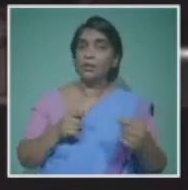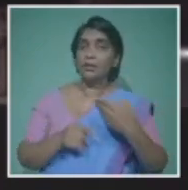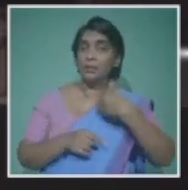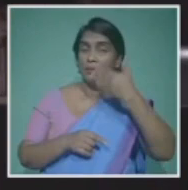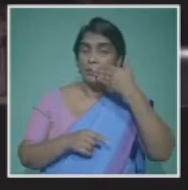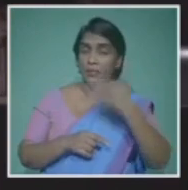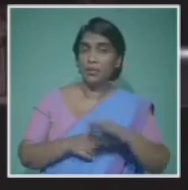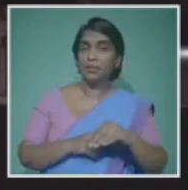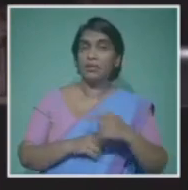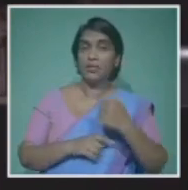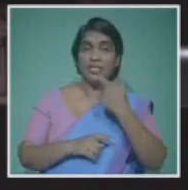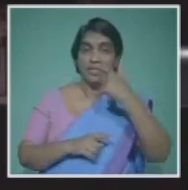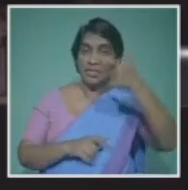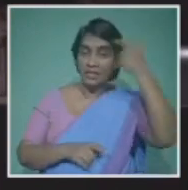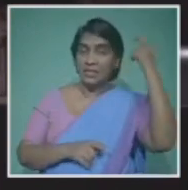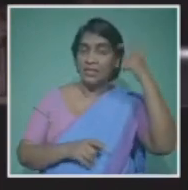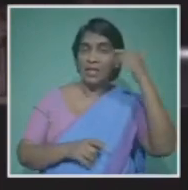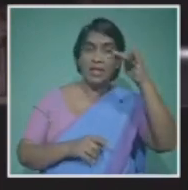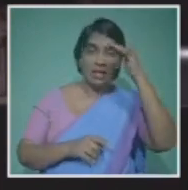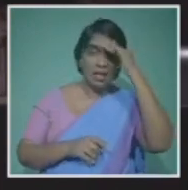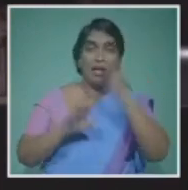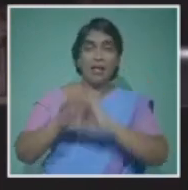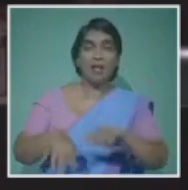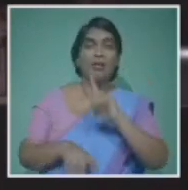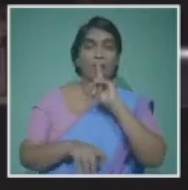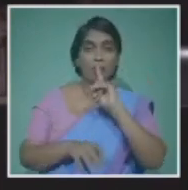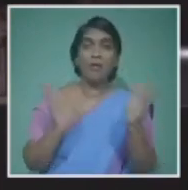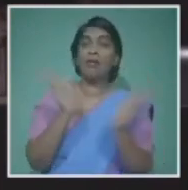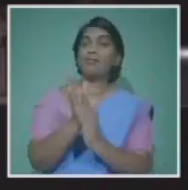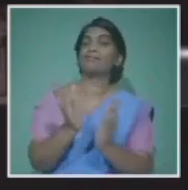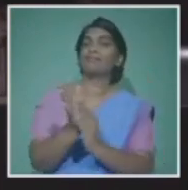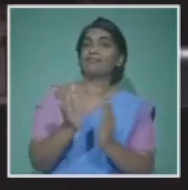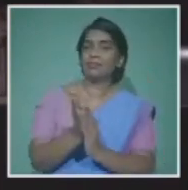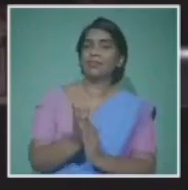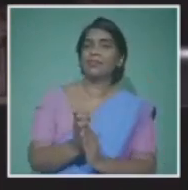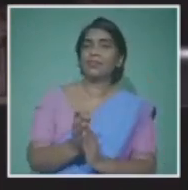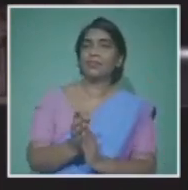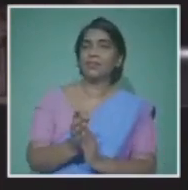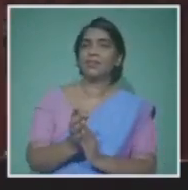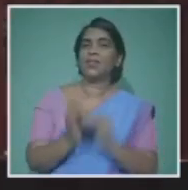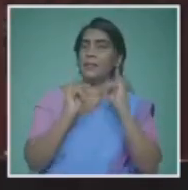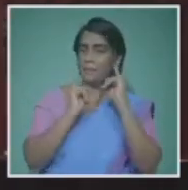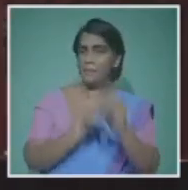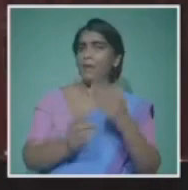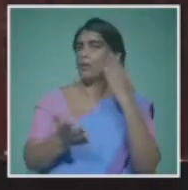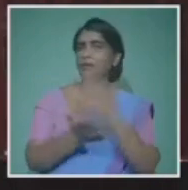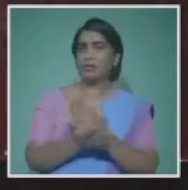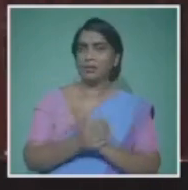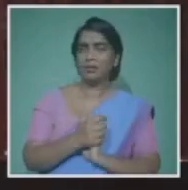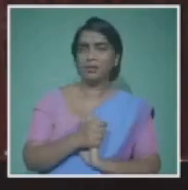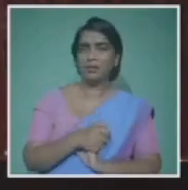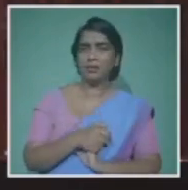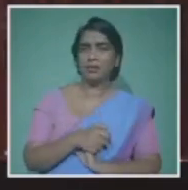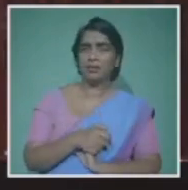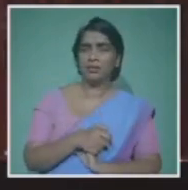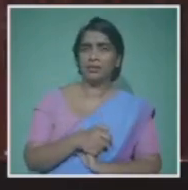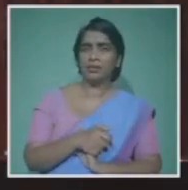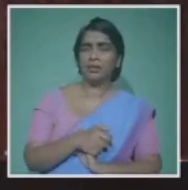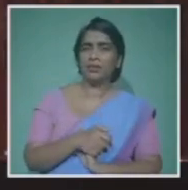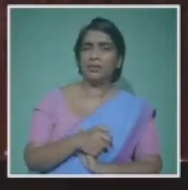පළපුරුදු කොණ්ඩ පැහිච්ච නායකෙක් දරුවන්ට කියනවනම් අප්පුඩි ගහන්න කියලා වැරද්දක් කරන්න කියන්නේ ඒක නවත්තන්න කියන්නේ සතුරු වෙන්න